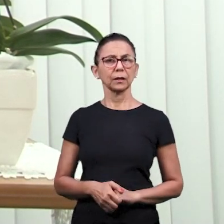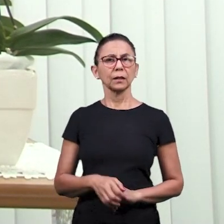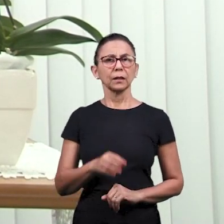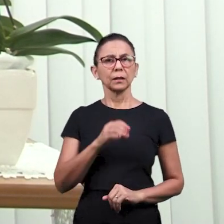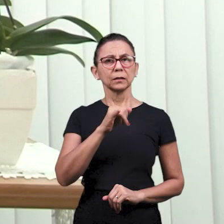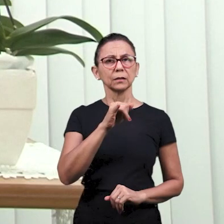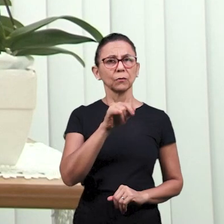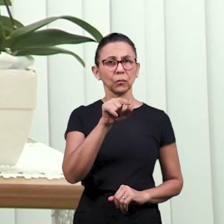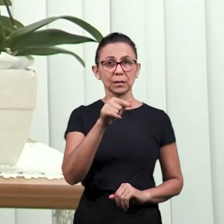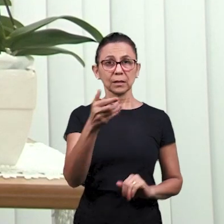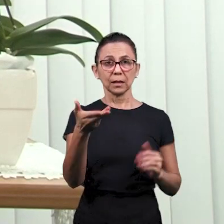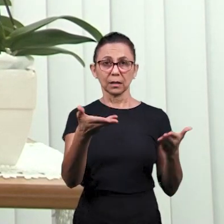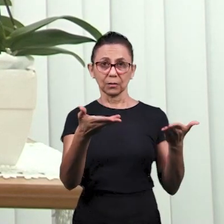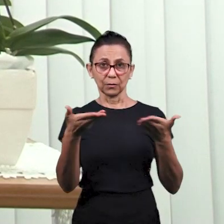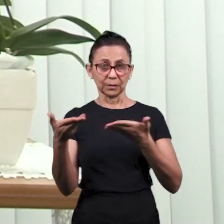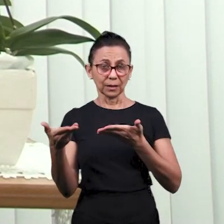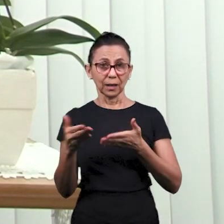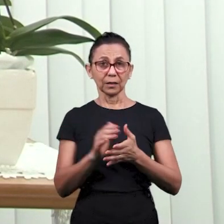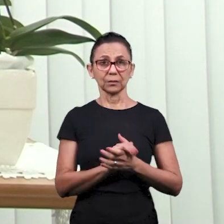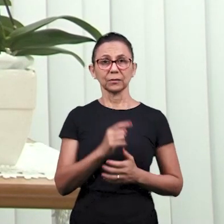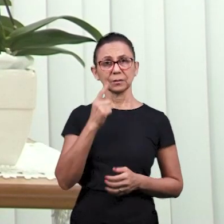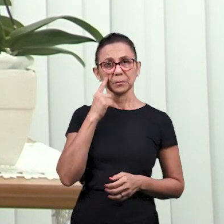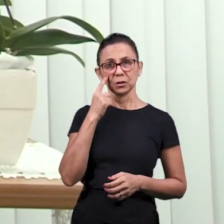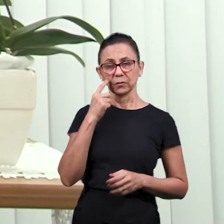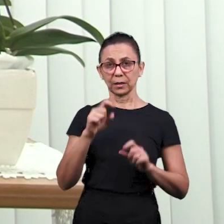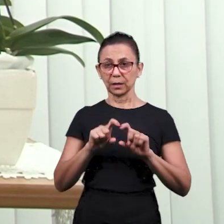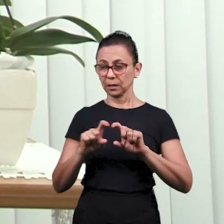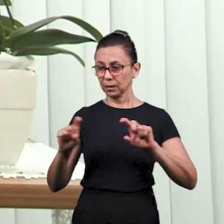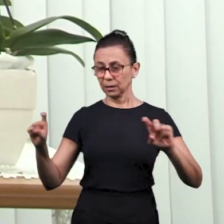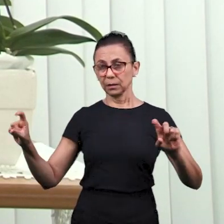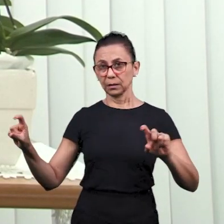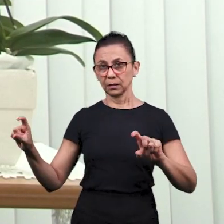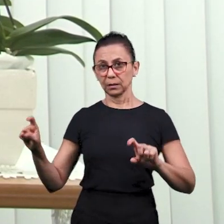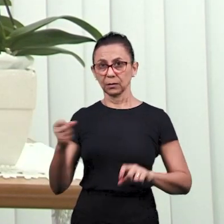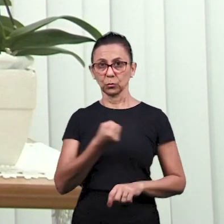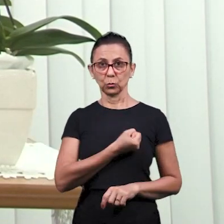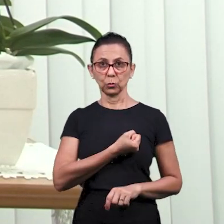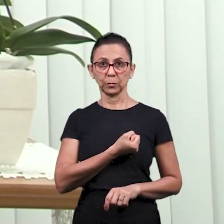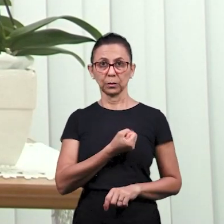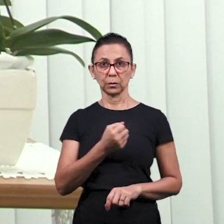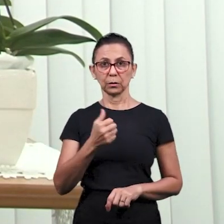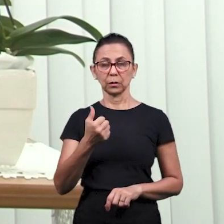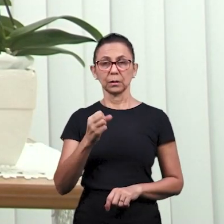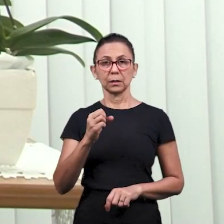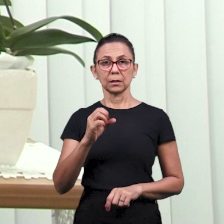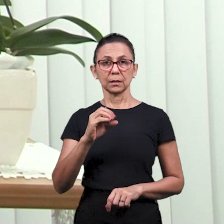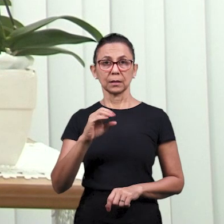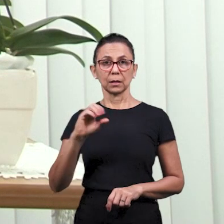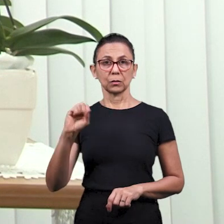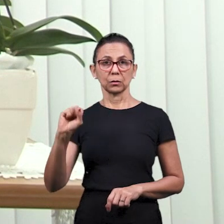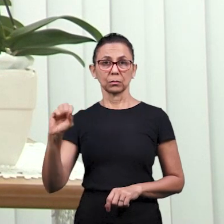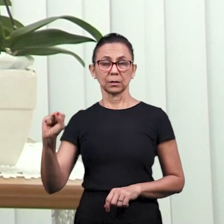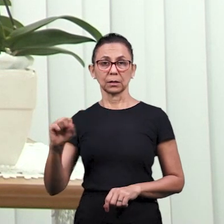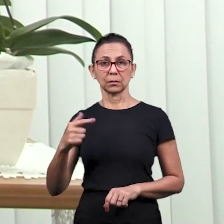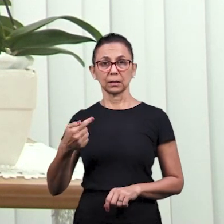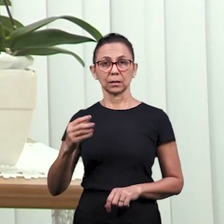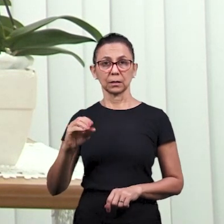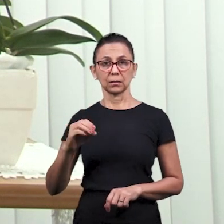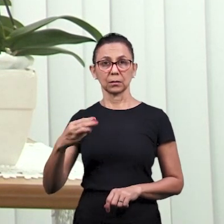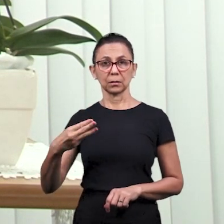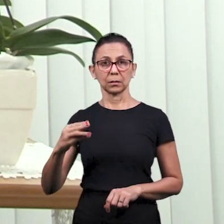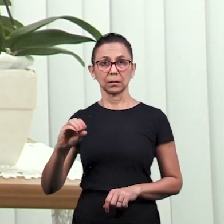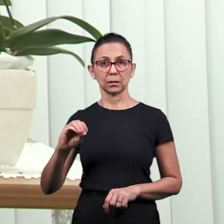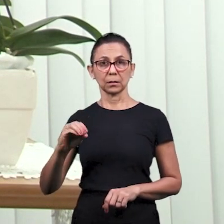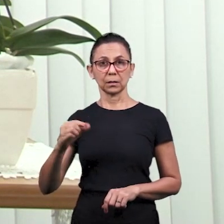Наше служение закончилось. Мы хотели бы напомнить вам, тем, кто участвует впервые, особенности тех, кто проживает на